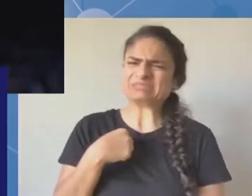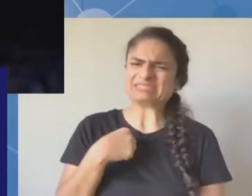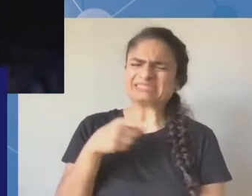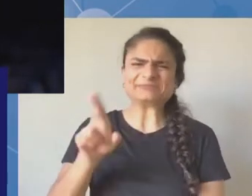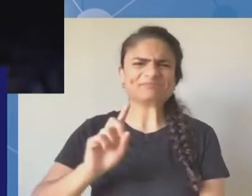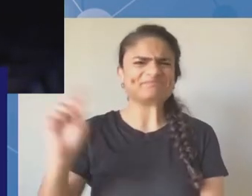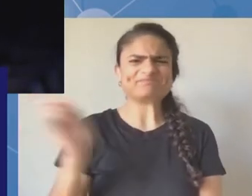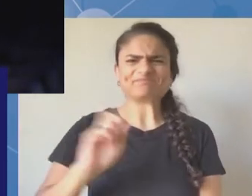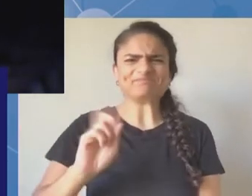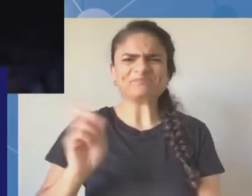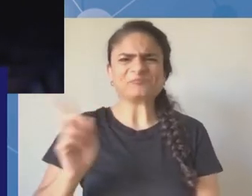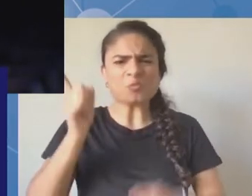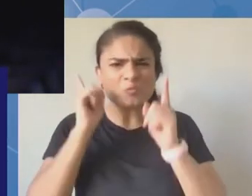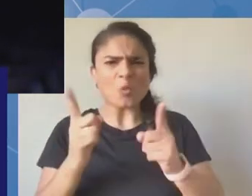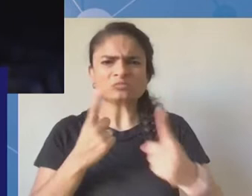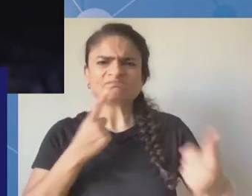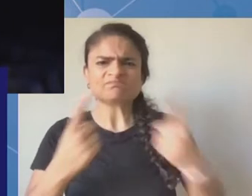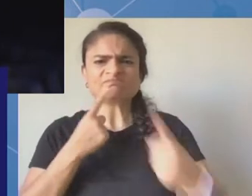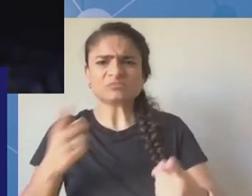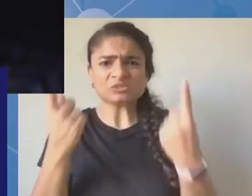أكثر. تذكروا أن